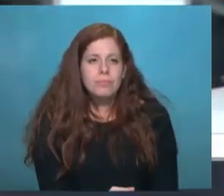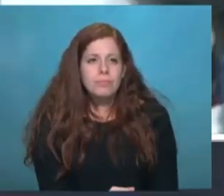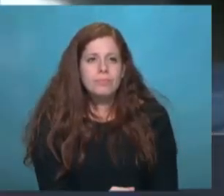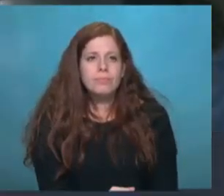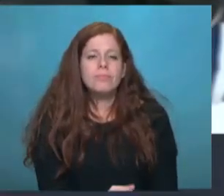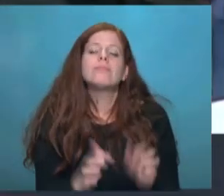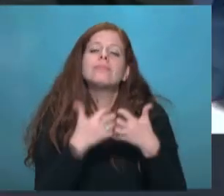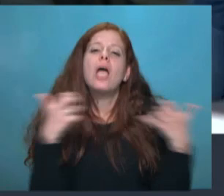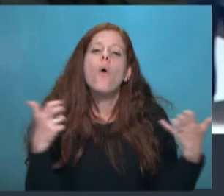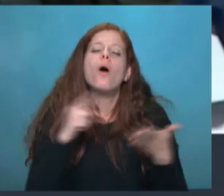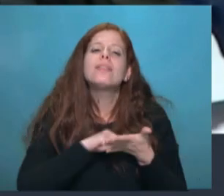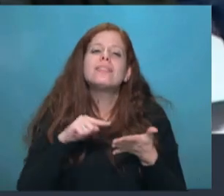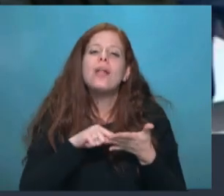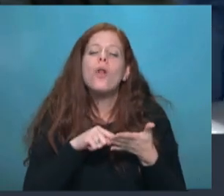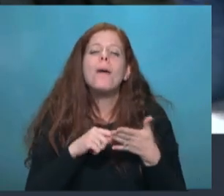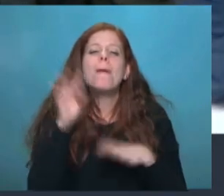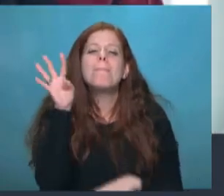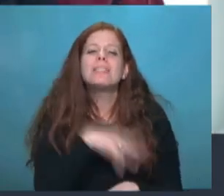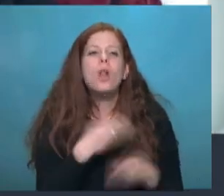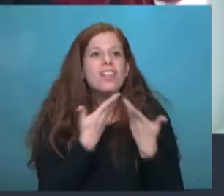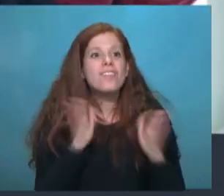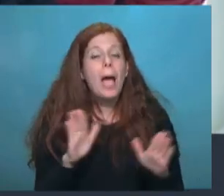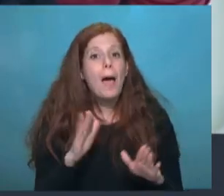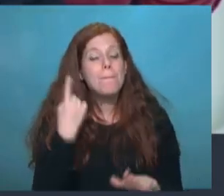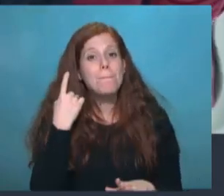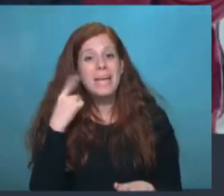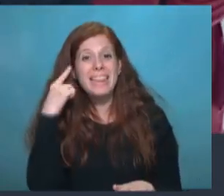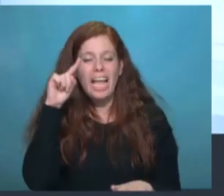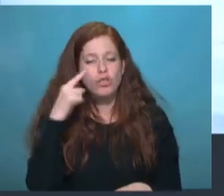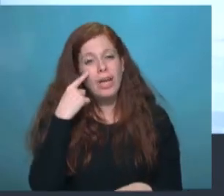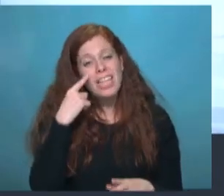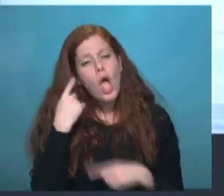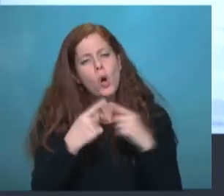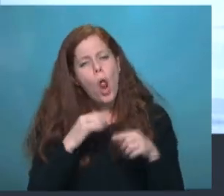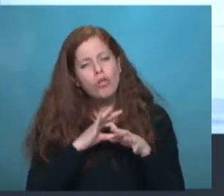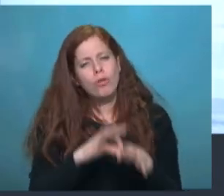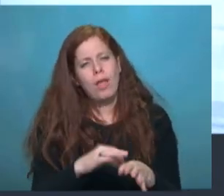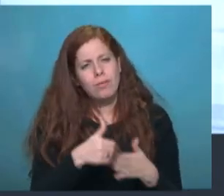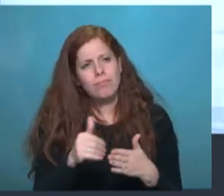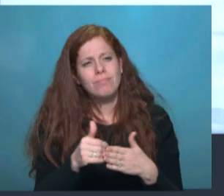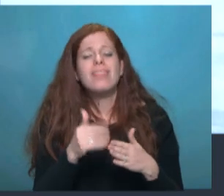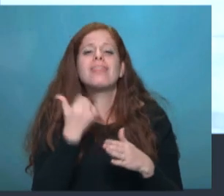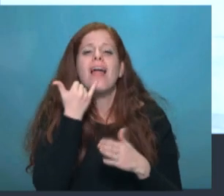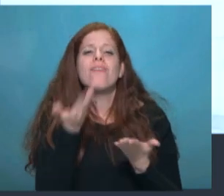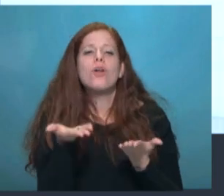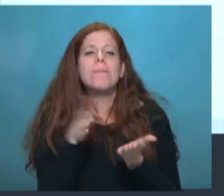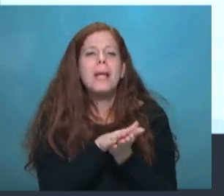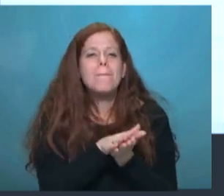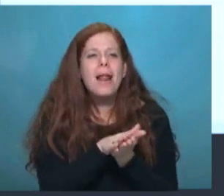תערוכת הסלולר בברצלונה נפתחה בטרנד שכנראה ילווה אותנו כל השנה. טלפון מתקפל.